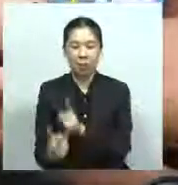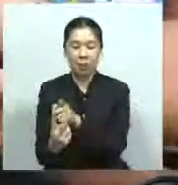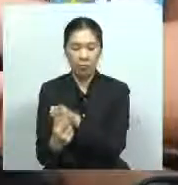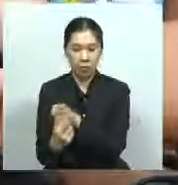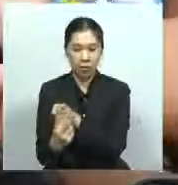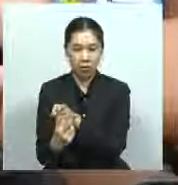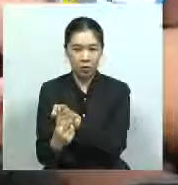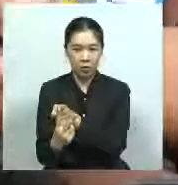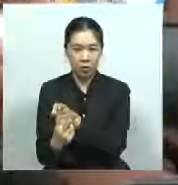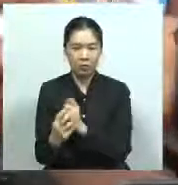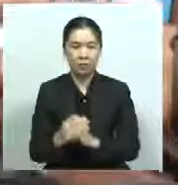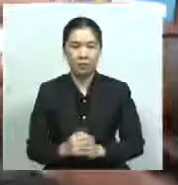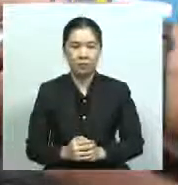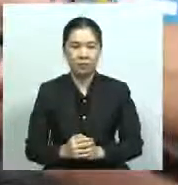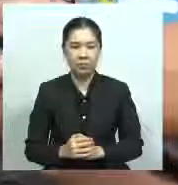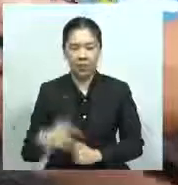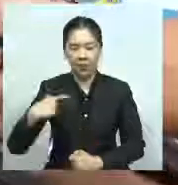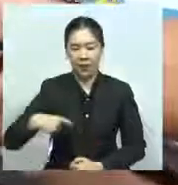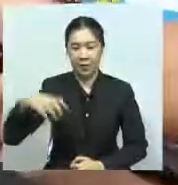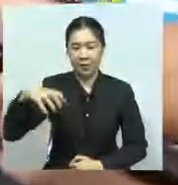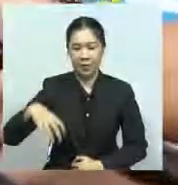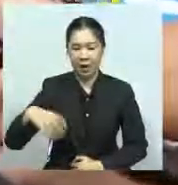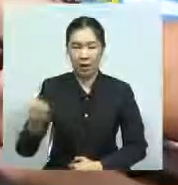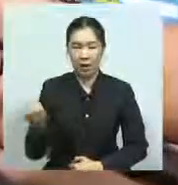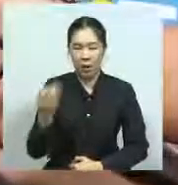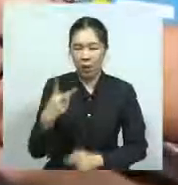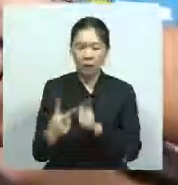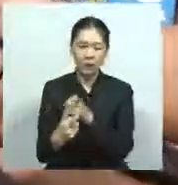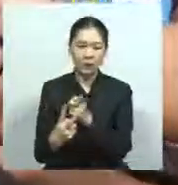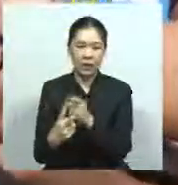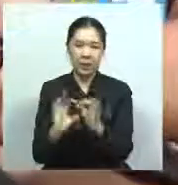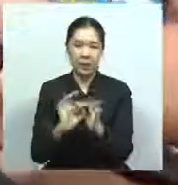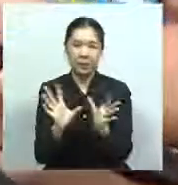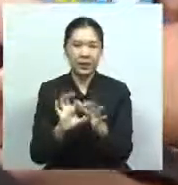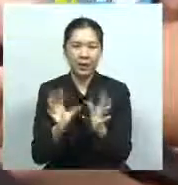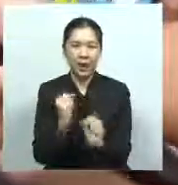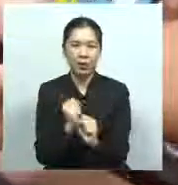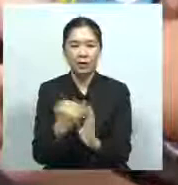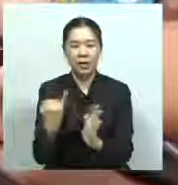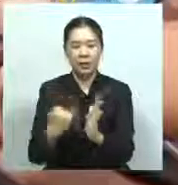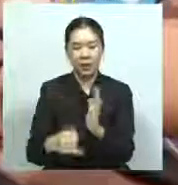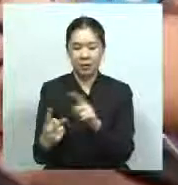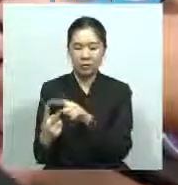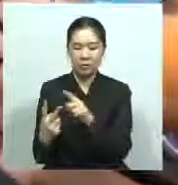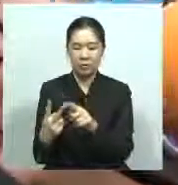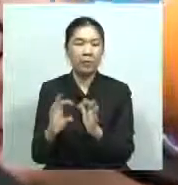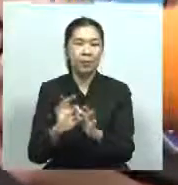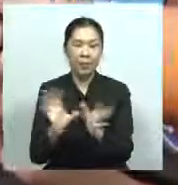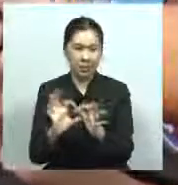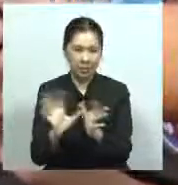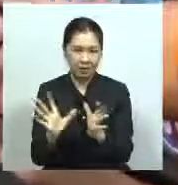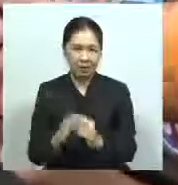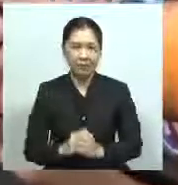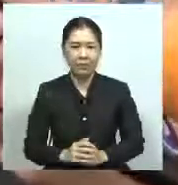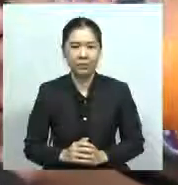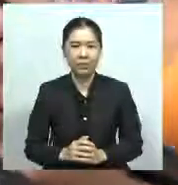องเนี่ยศาลท่านฟังว่าไม่ได้เกี่ยวข้องกับการกระทำผิดของจำเลยที่1แต่ว่าการที่จ